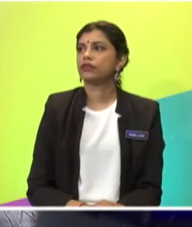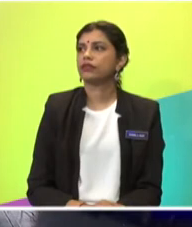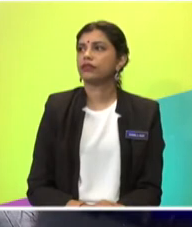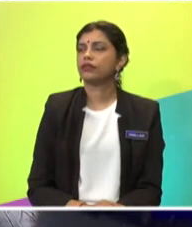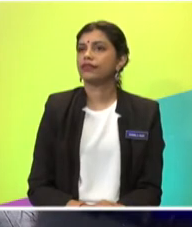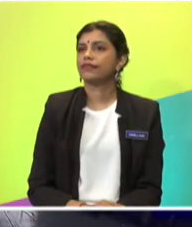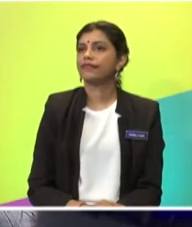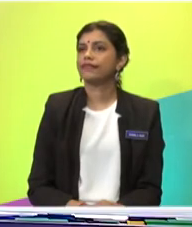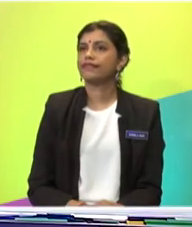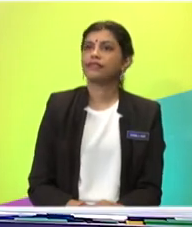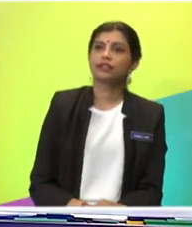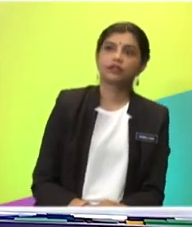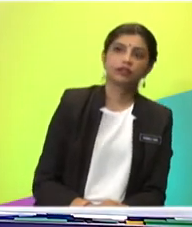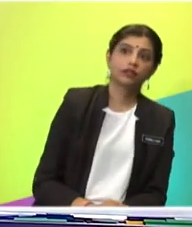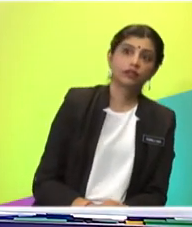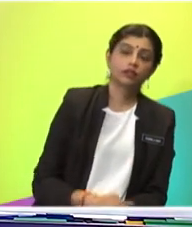Baik.